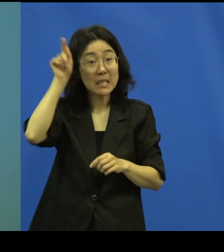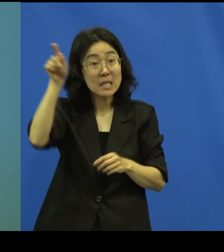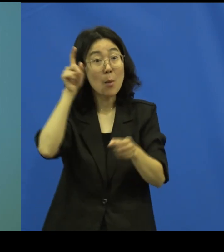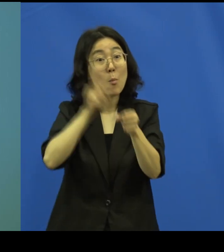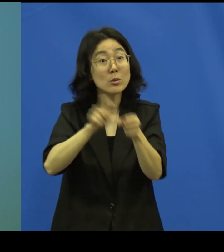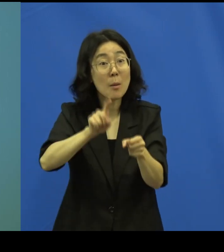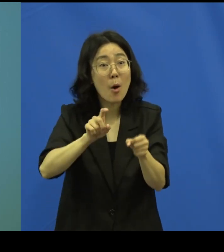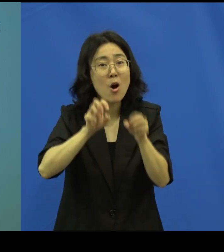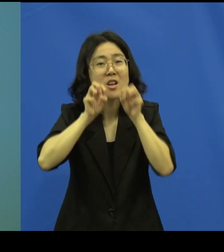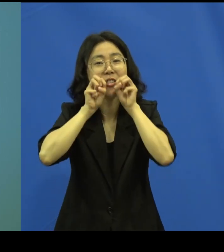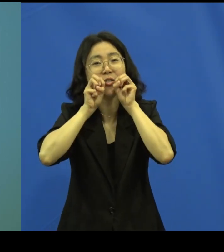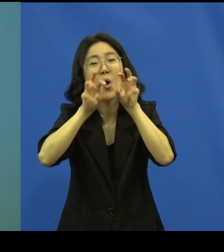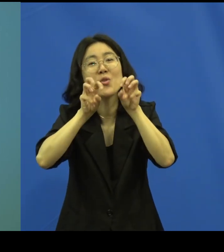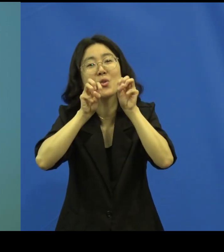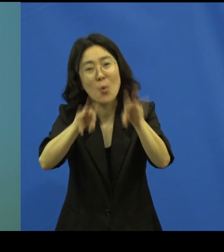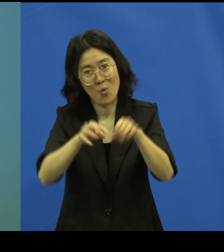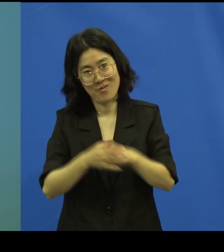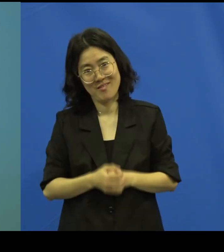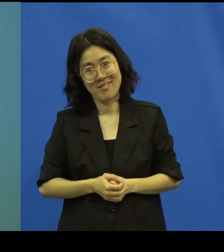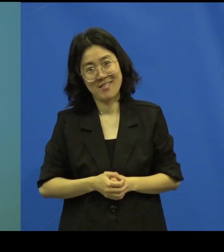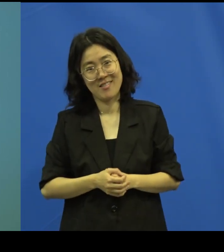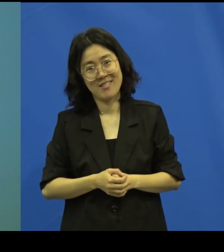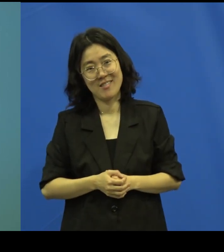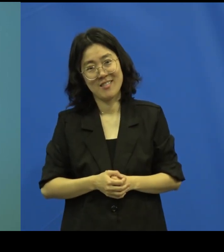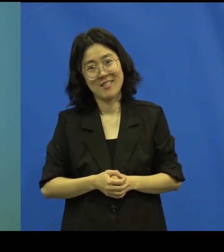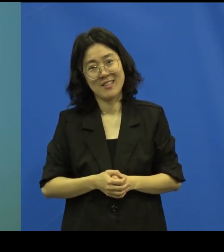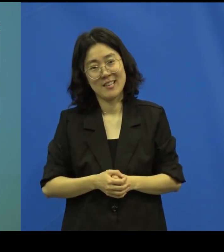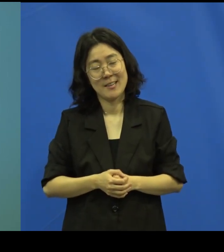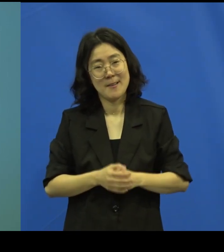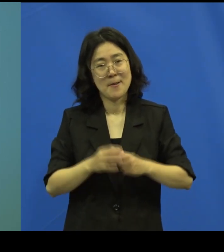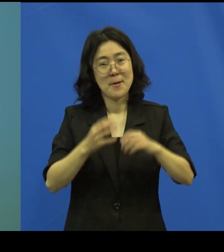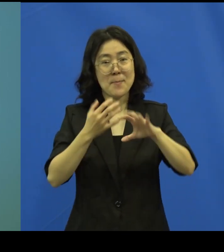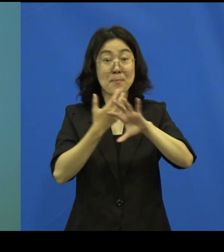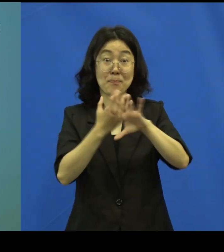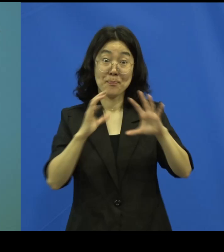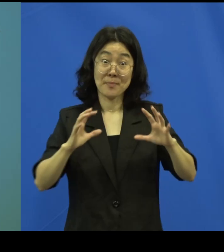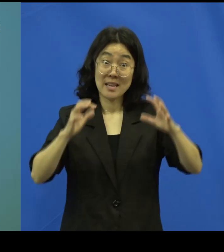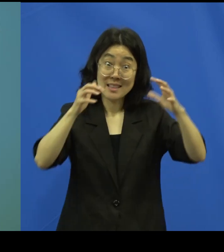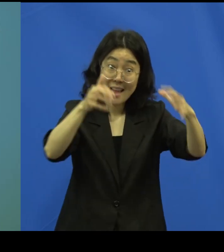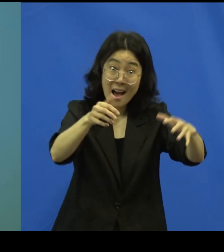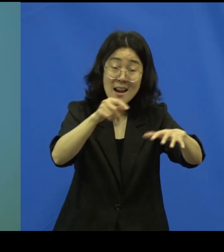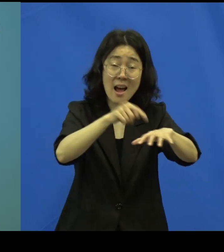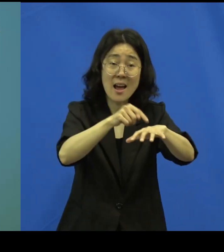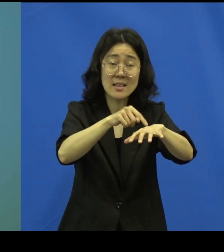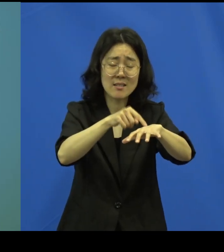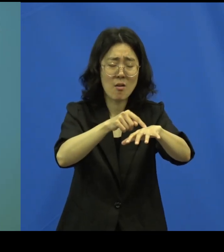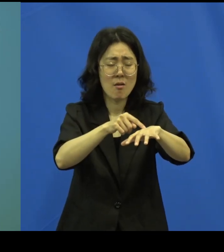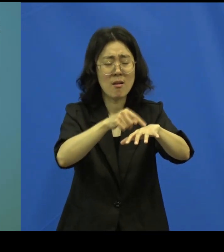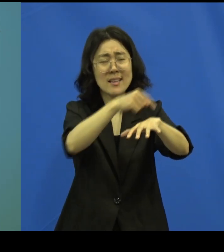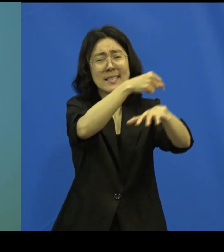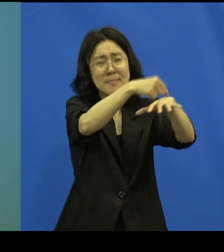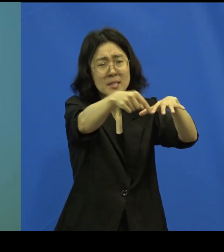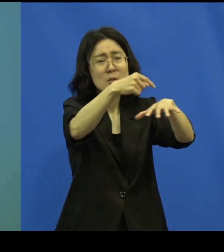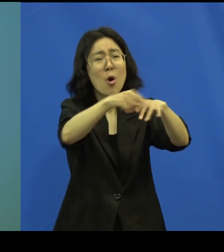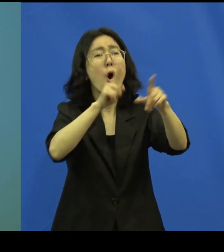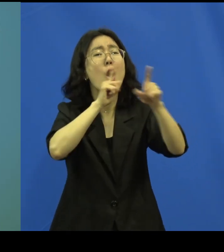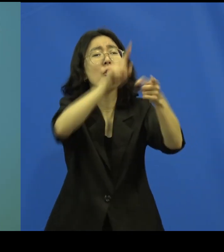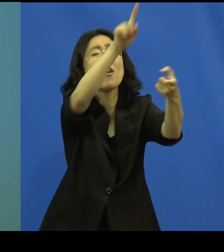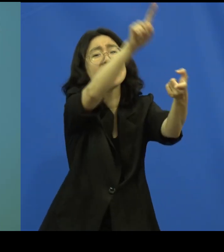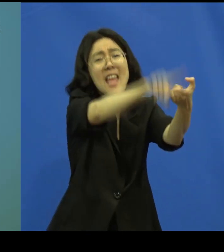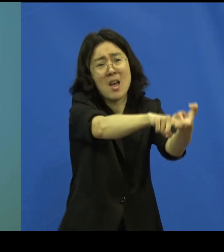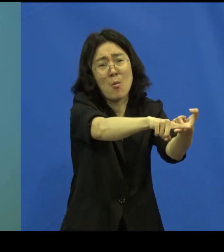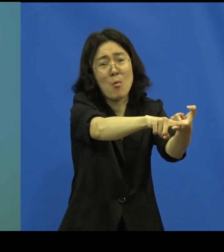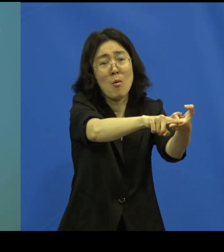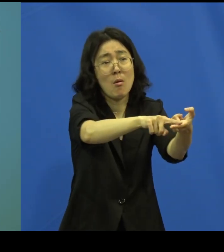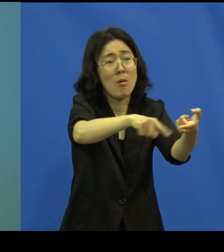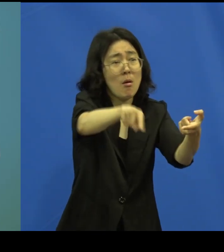쫙 있는데 이 나라 한 사람 한 사람 나라 민족들로 인하여 그들의 의도로 그들의 방언으로 어린